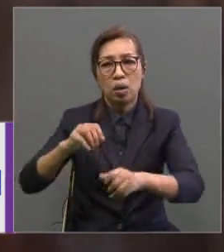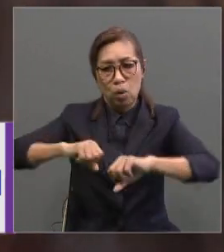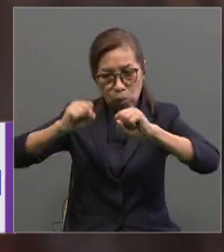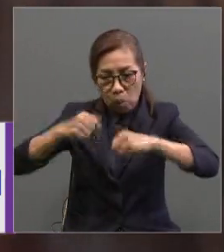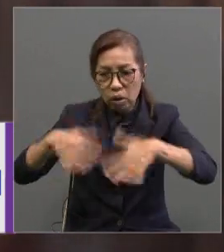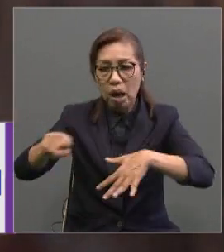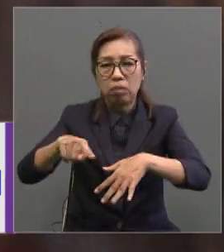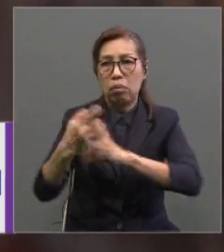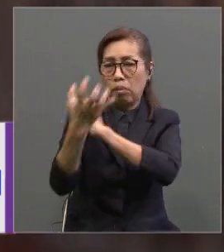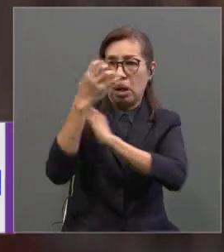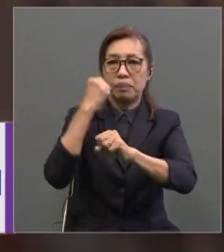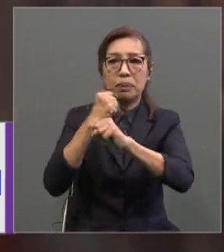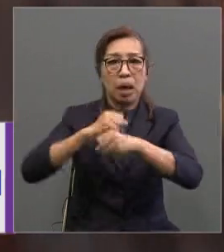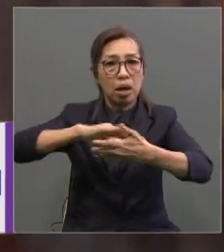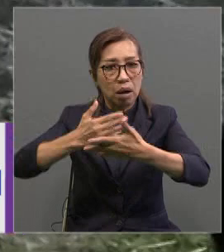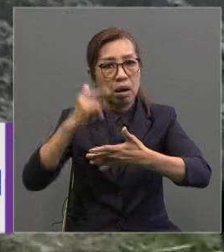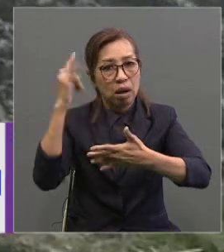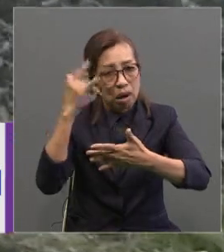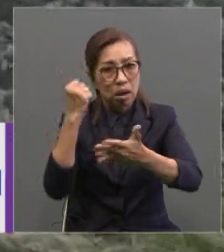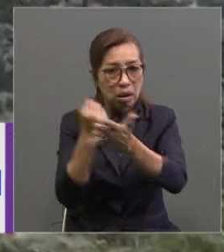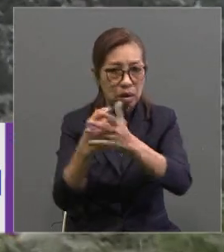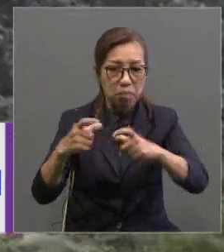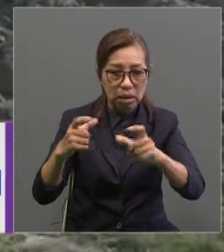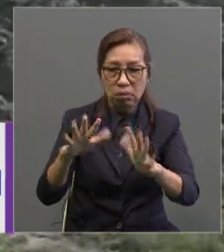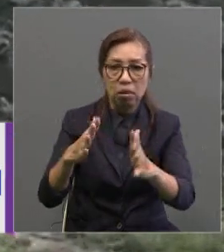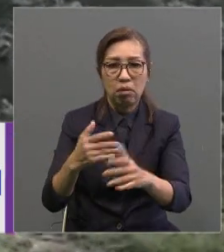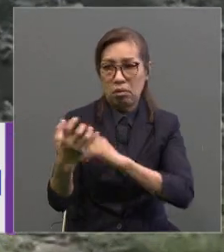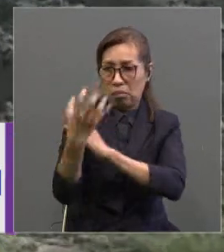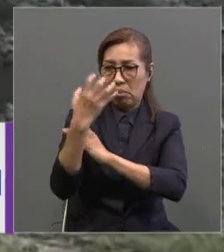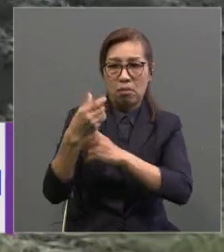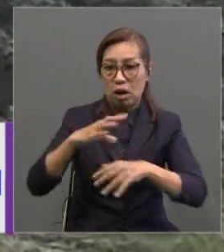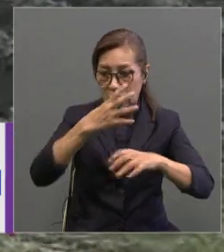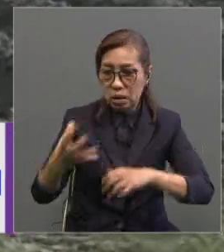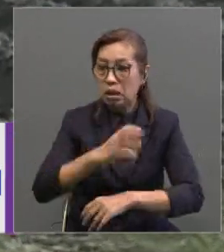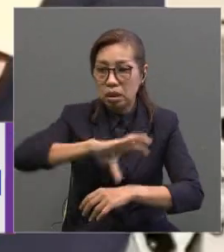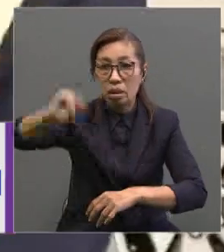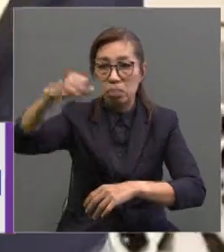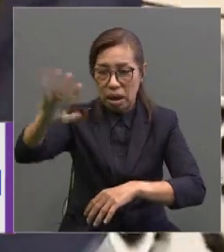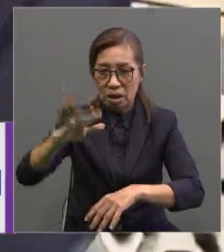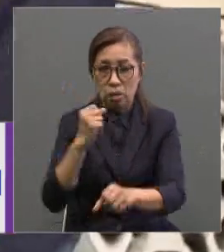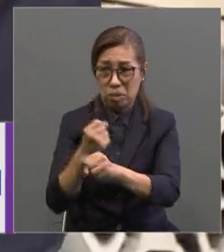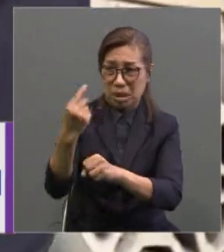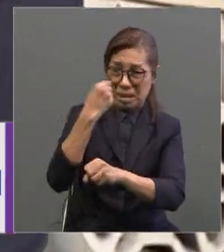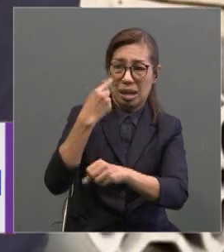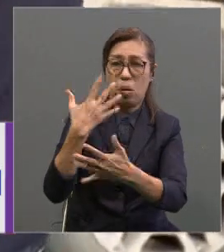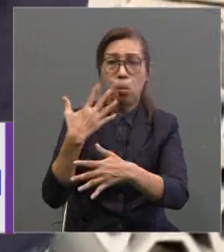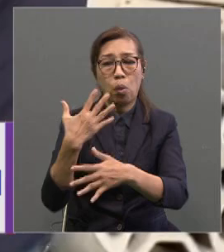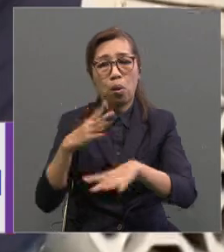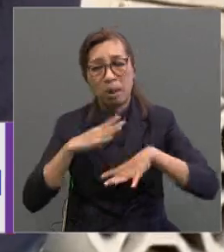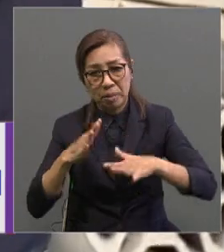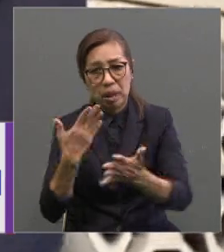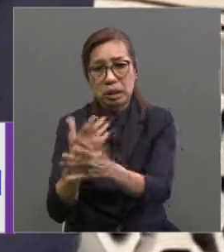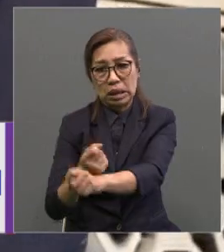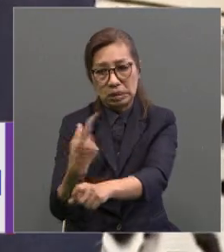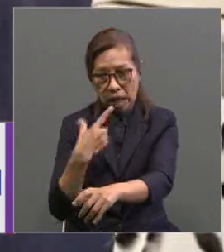บังคับให้ทำงานโดยยึดเอกสารประจำตัวไม่มีการจ่ายค่าตอบแทนให้ทำงานเกินเวลาที่กฎหมายกำหนดทำร้ายร่างกาย